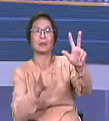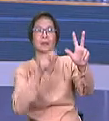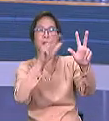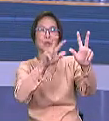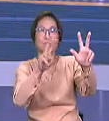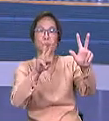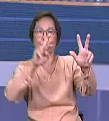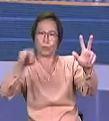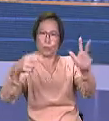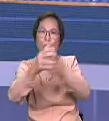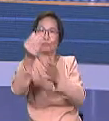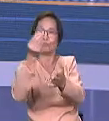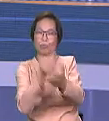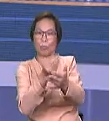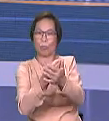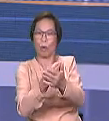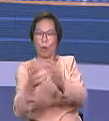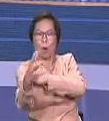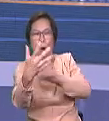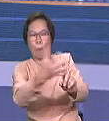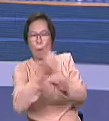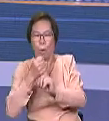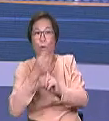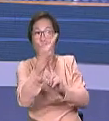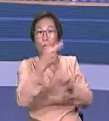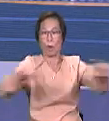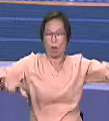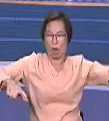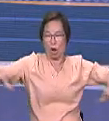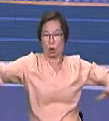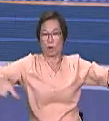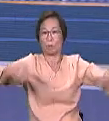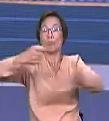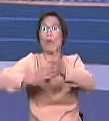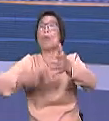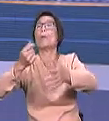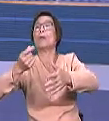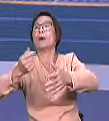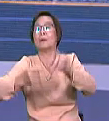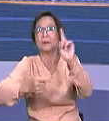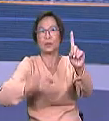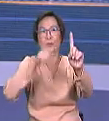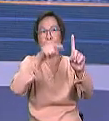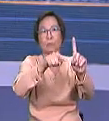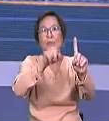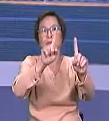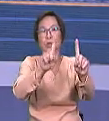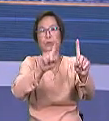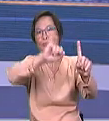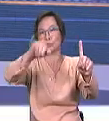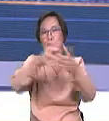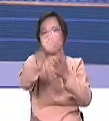332 ribu Ringgit terpasang termasuk dua buah Lori ini melibatkan nilai Cukai berjumlah lebih satu puluhan